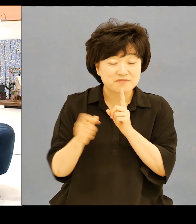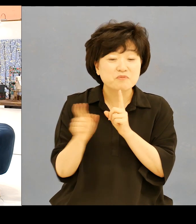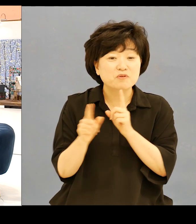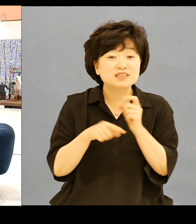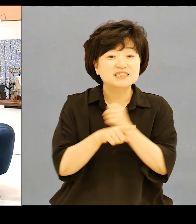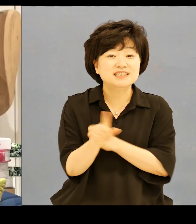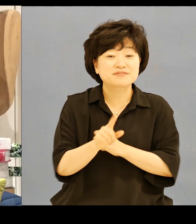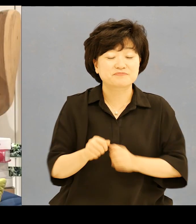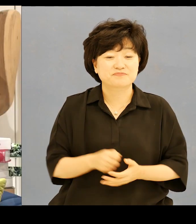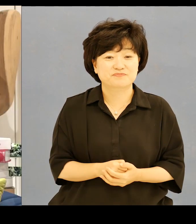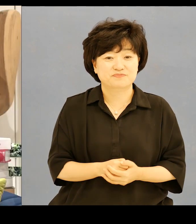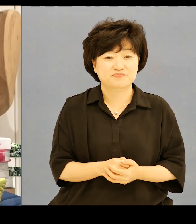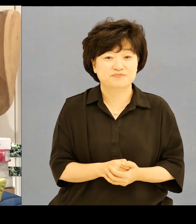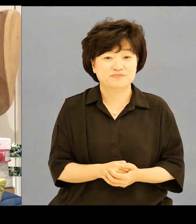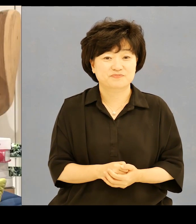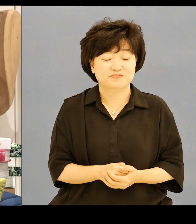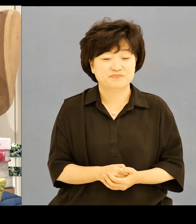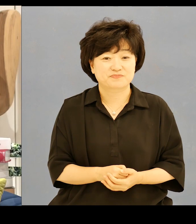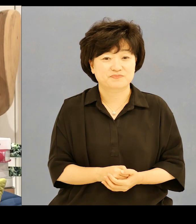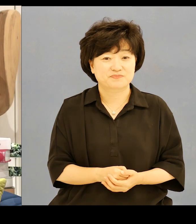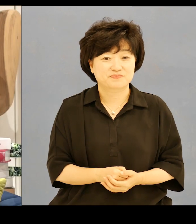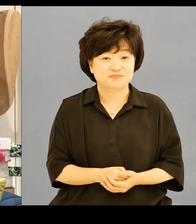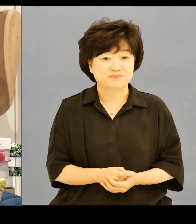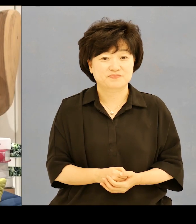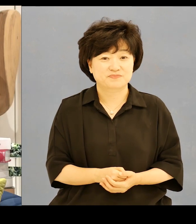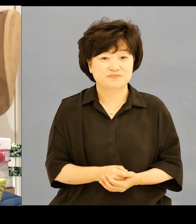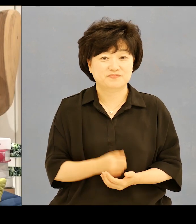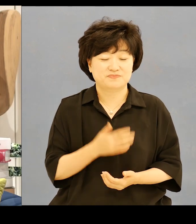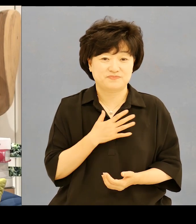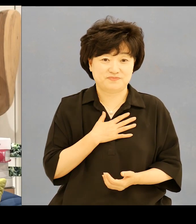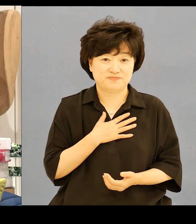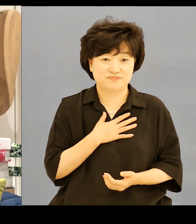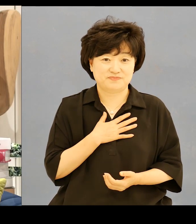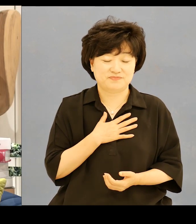고백이 있었을까요? 이제 제가